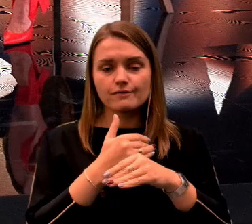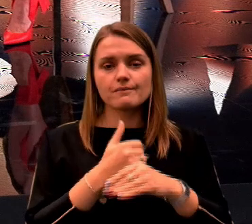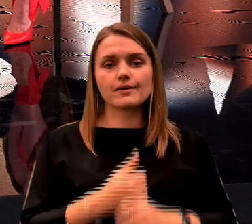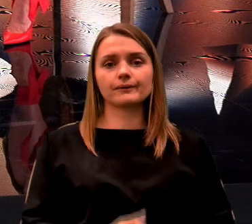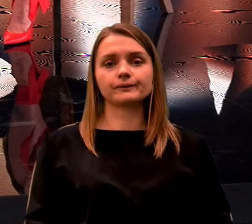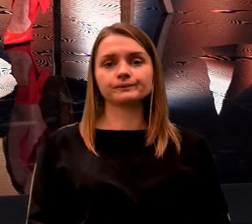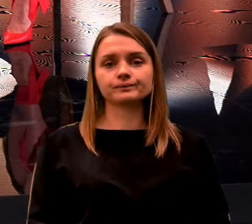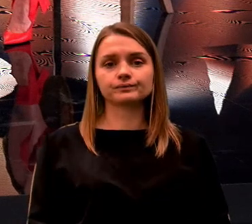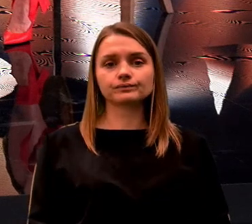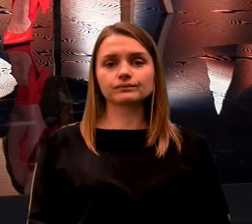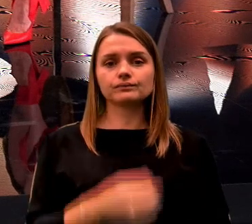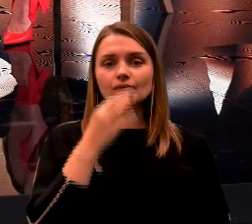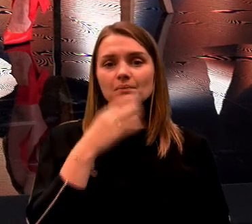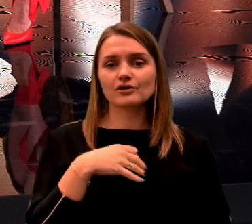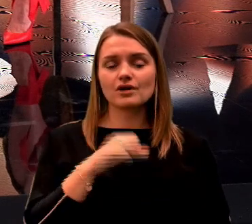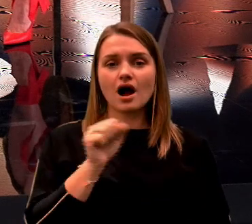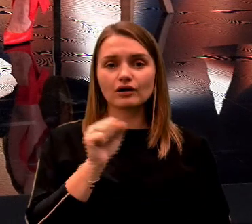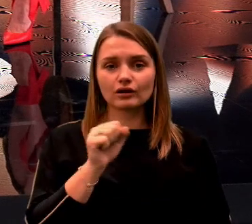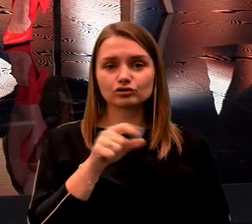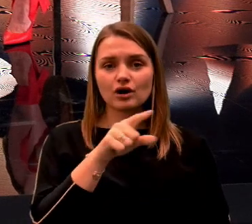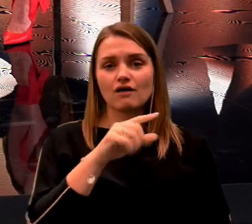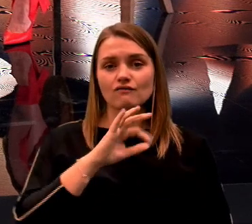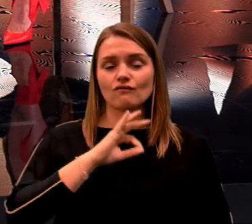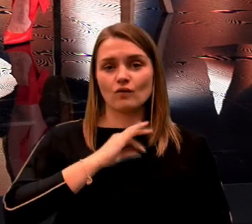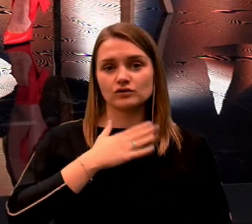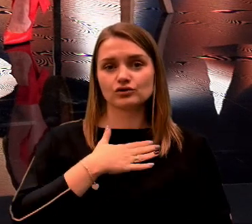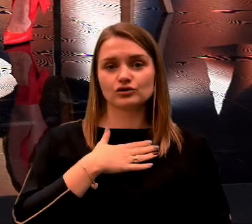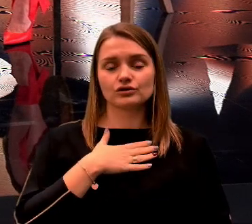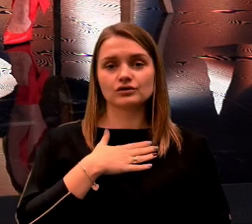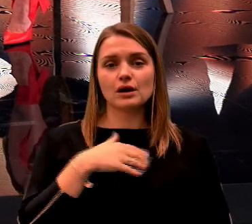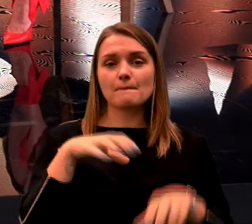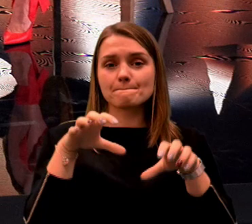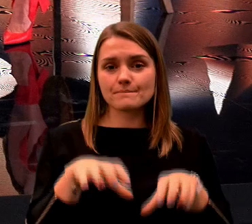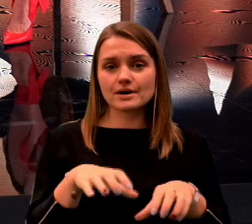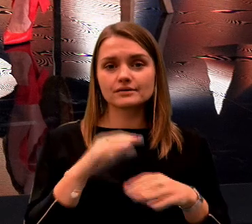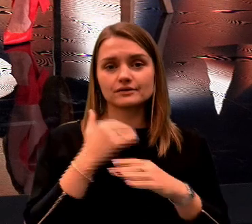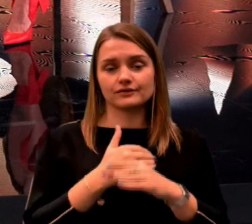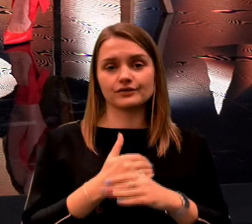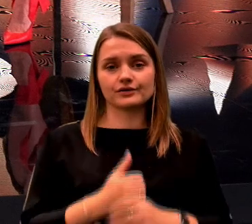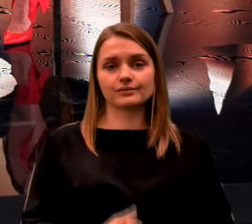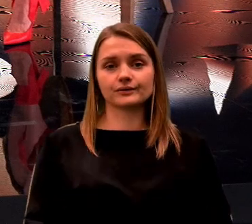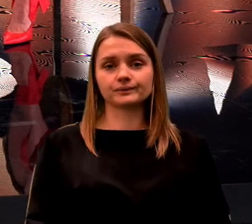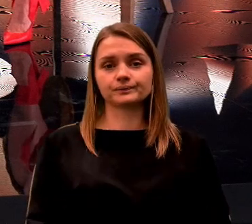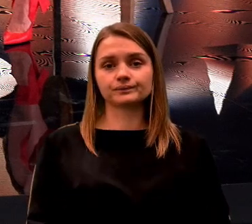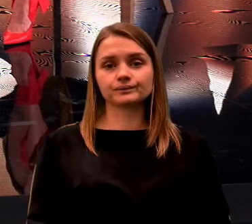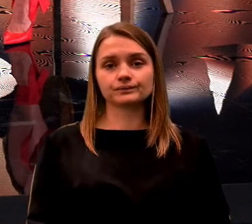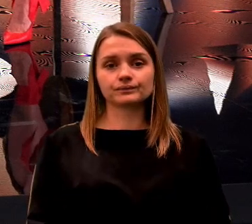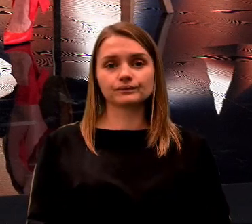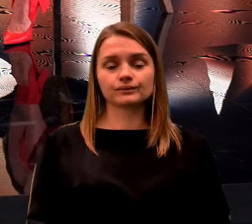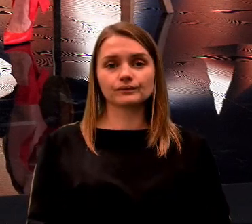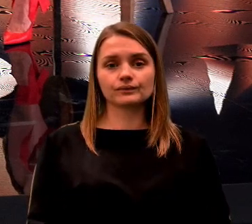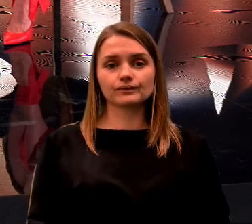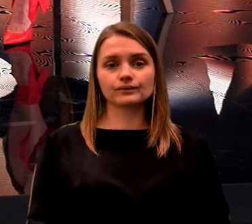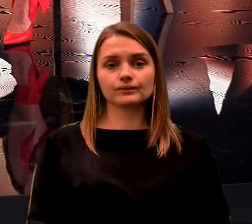jest pani Agnieszka Erlach, która jest właścicielką i zarządzającą prezeską firmy. Jedno, tak jeszcze